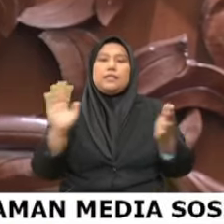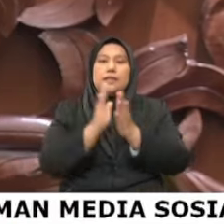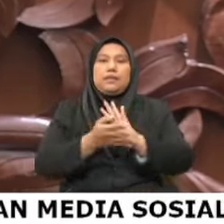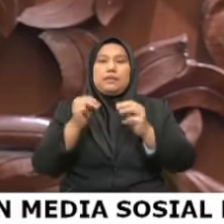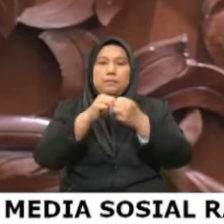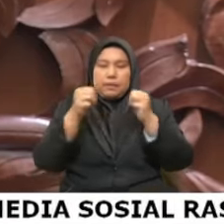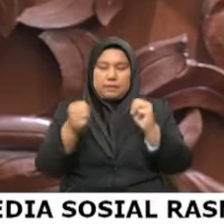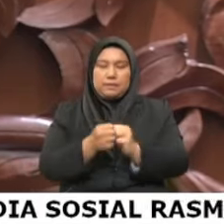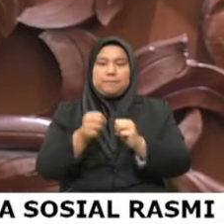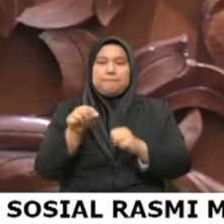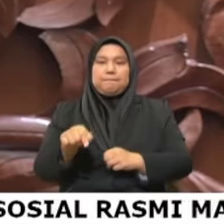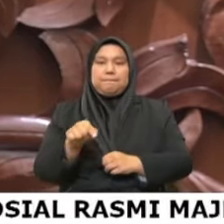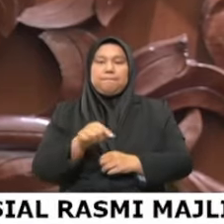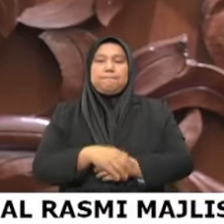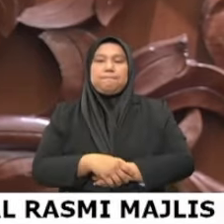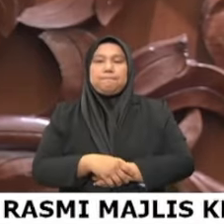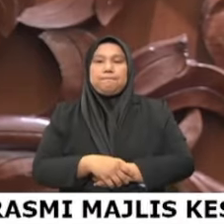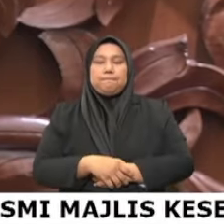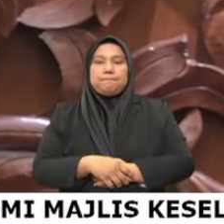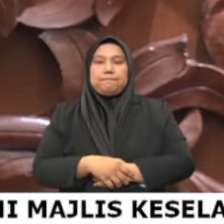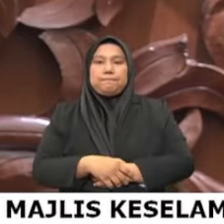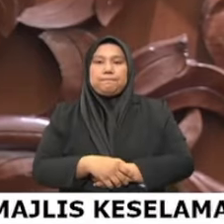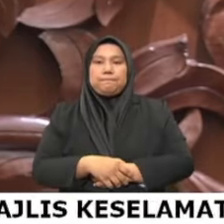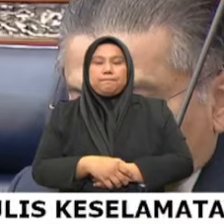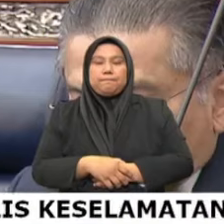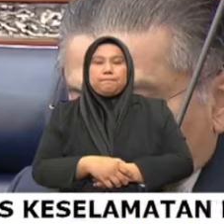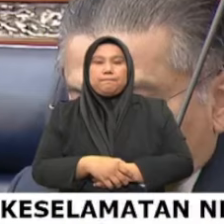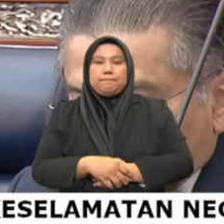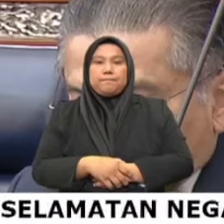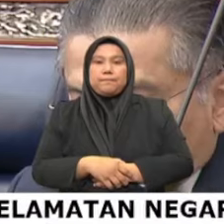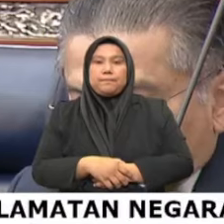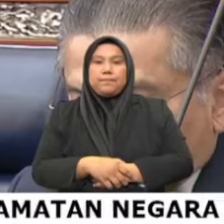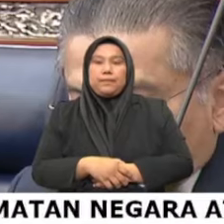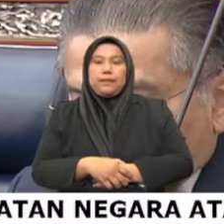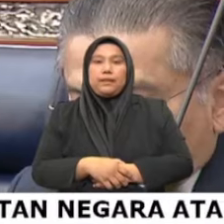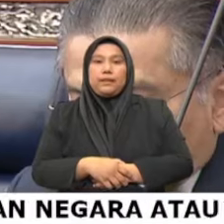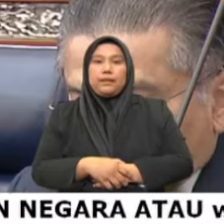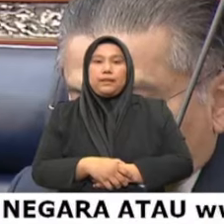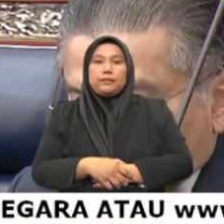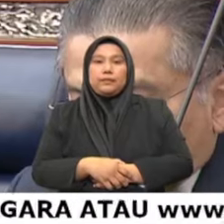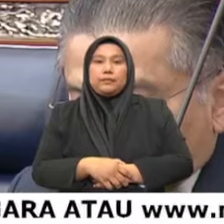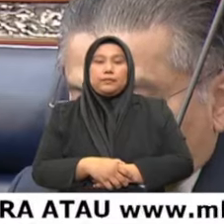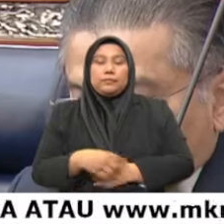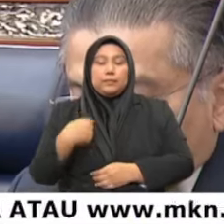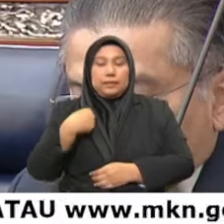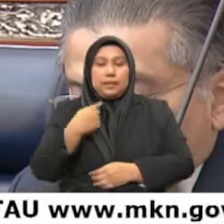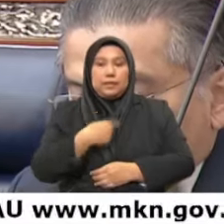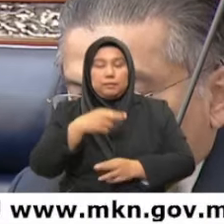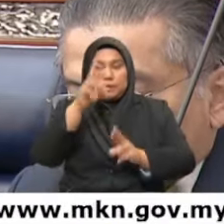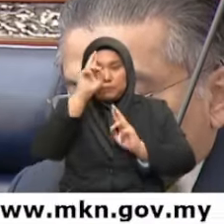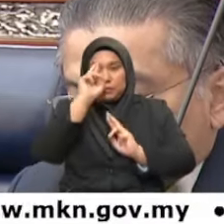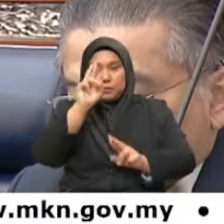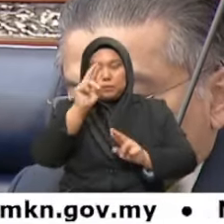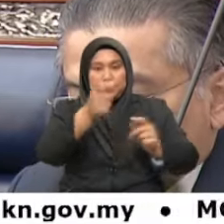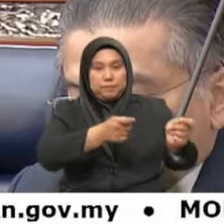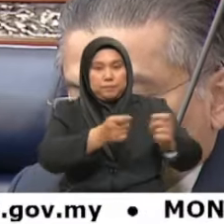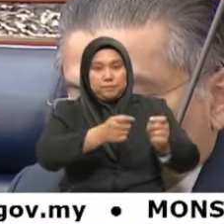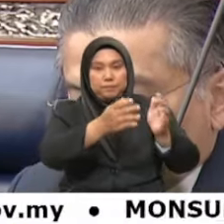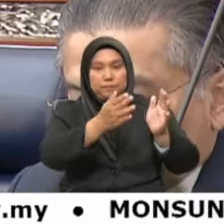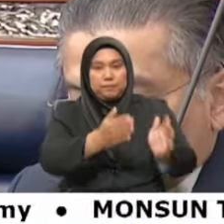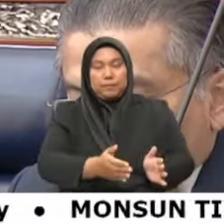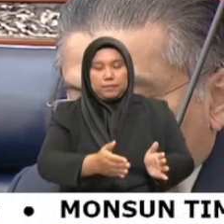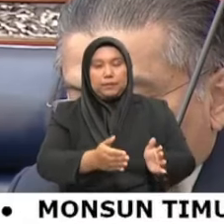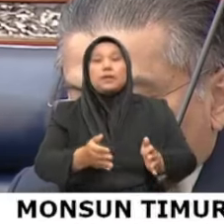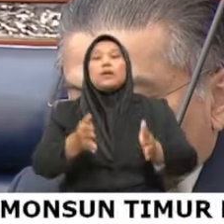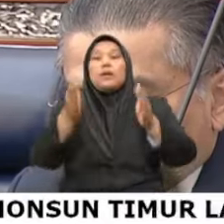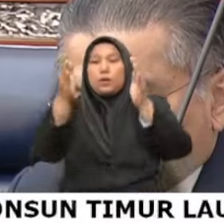Ya. Baik. Boleh sila. Terima kasih. Terima kasih. Kami menghormati Tuan Speaker sebagai insan yang paling